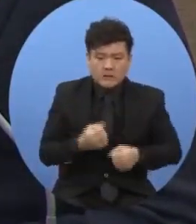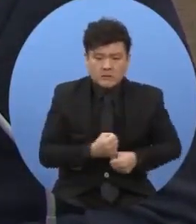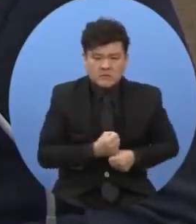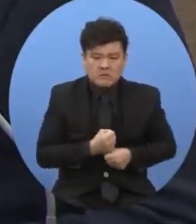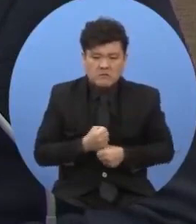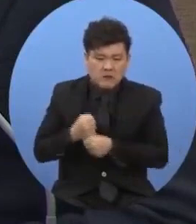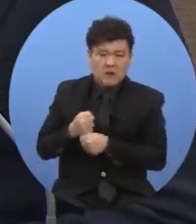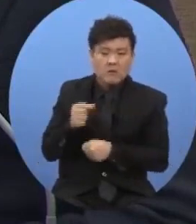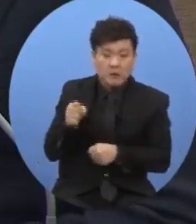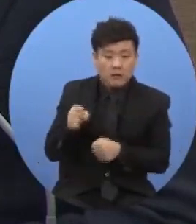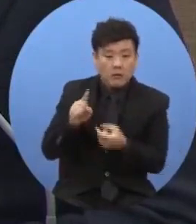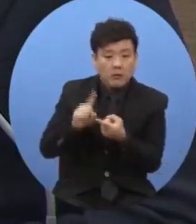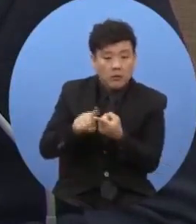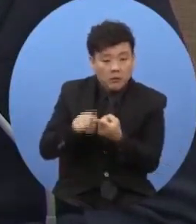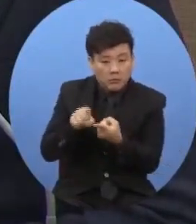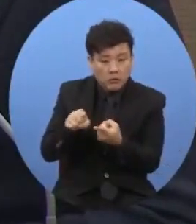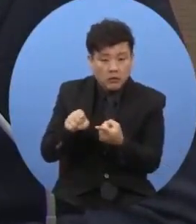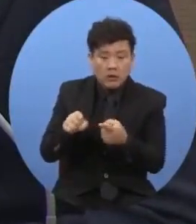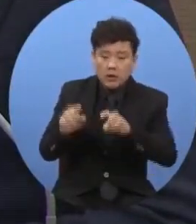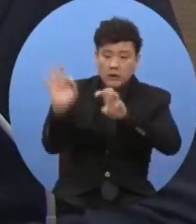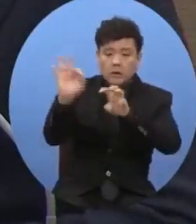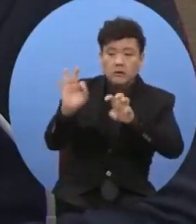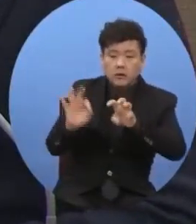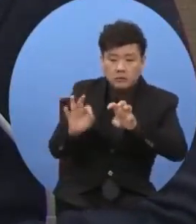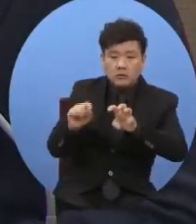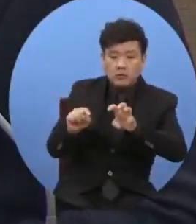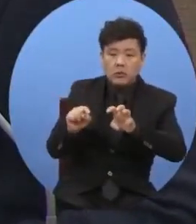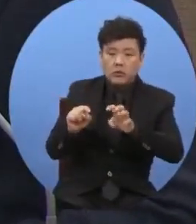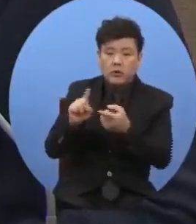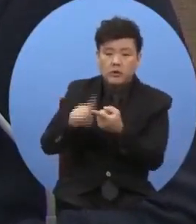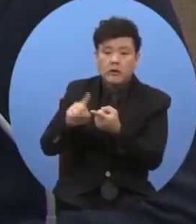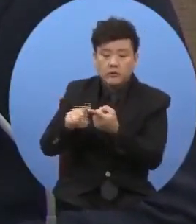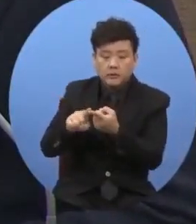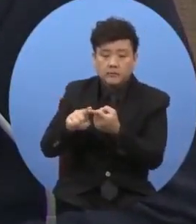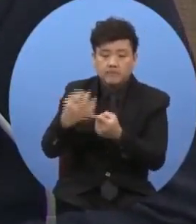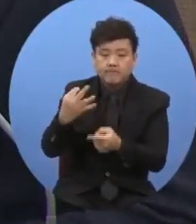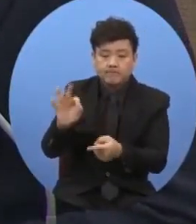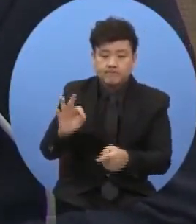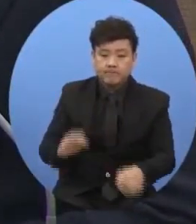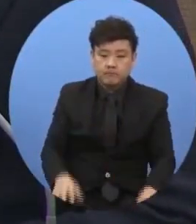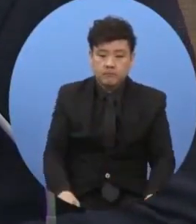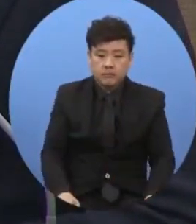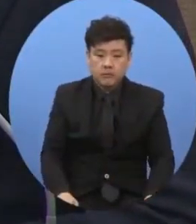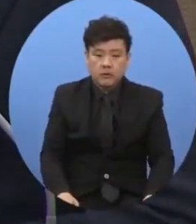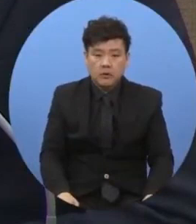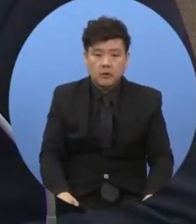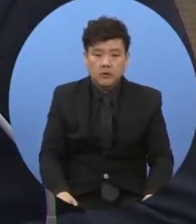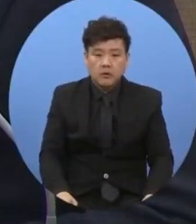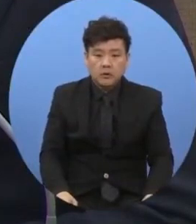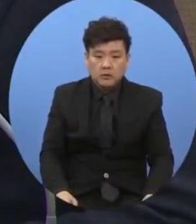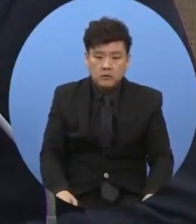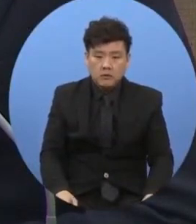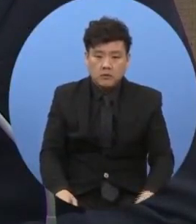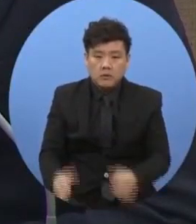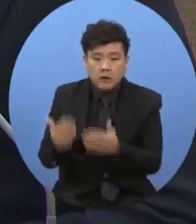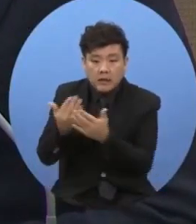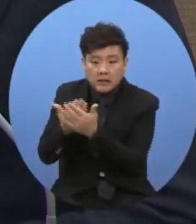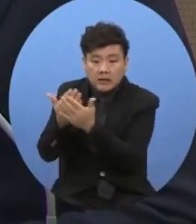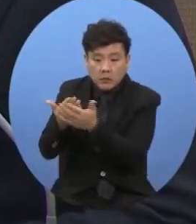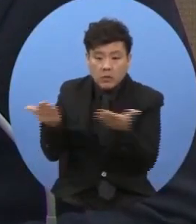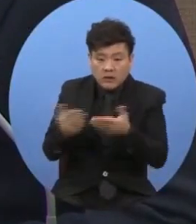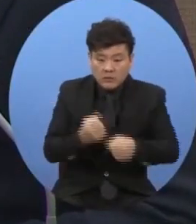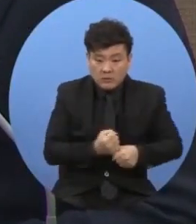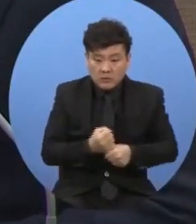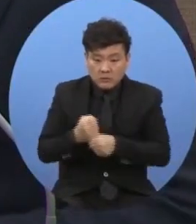어느 저는 정도는 설득력 뭐 있다고 저는 30% 보거든요. 이상 매를 맞아야 된다고 생각합니다. 물론 이제 진보의 직무유기가 학생 인권을